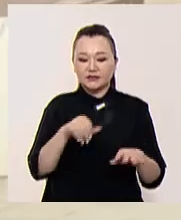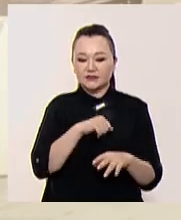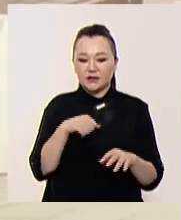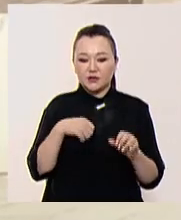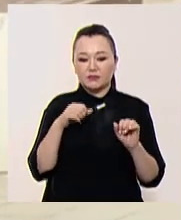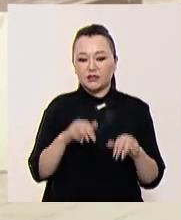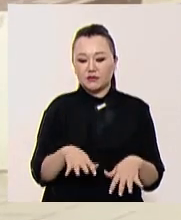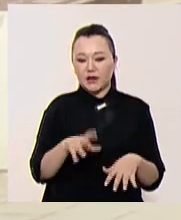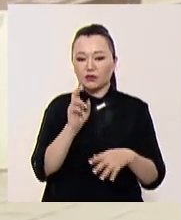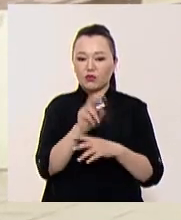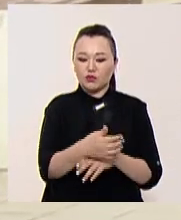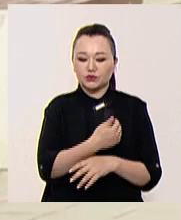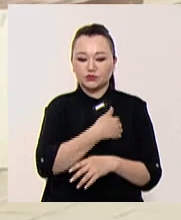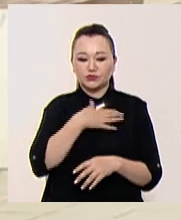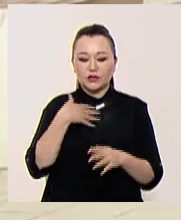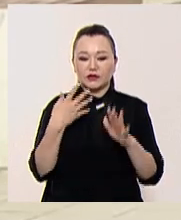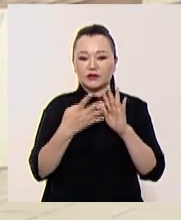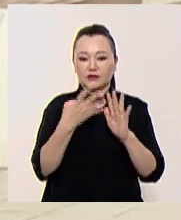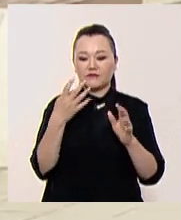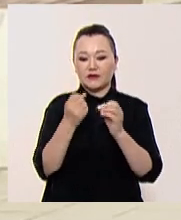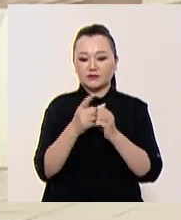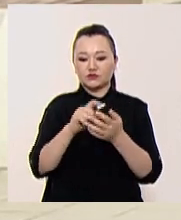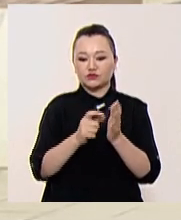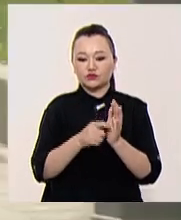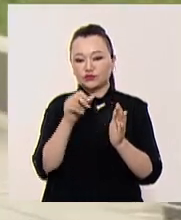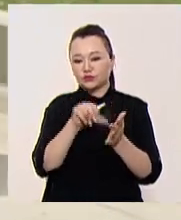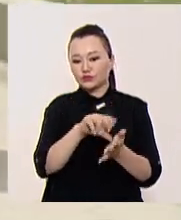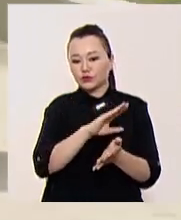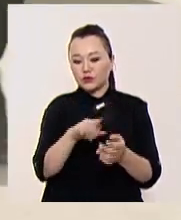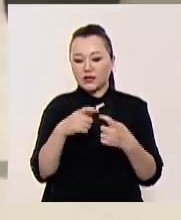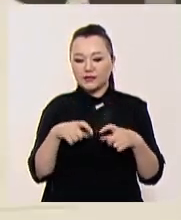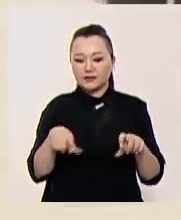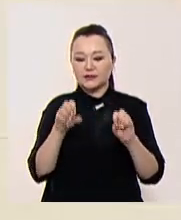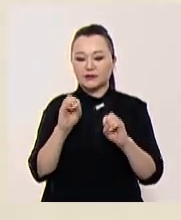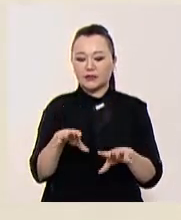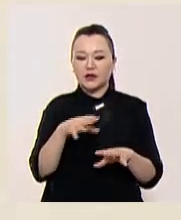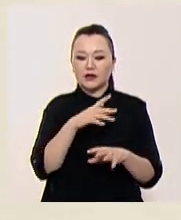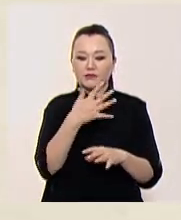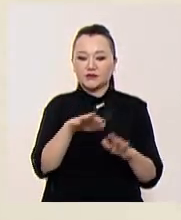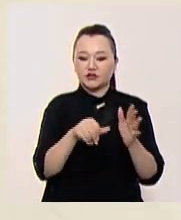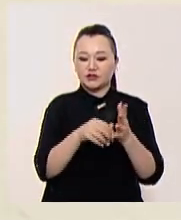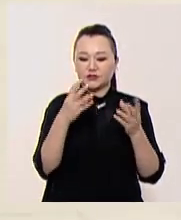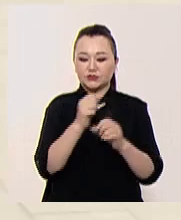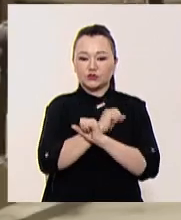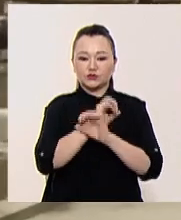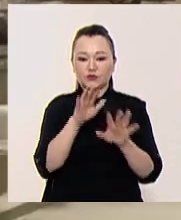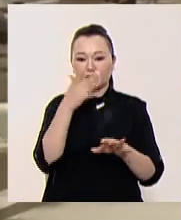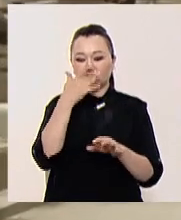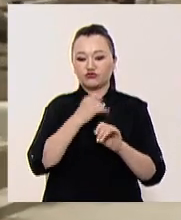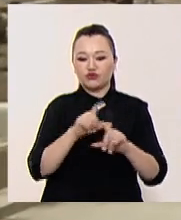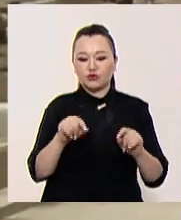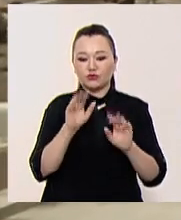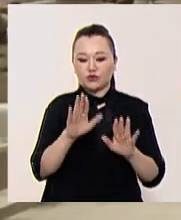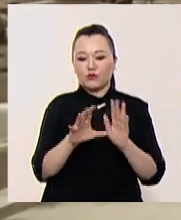қабылдайды. Жазғы мектепке 9 бен 11 сыныптың оқушылары қатыспайды, олар емтихан тапсырады, ал мұғалімдер 56 күндік демалысқа тек жазғы мектептен кейін